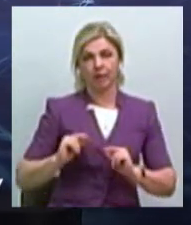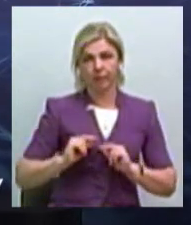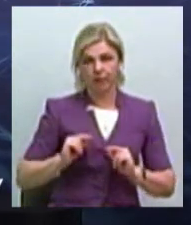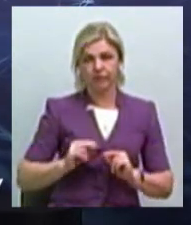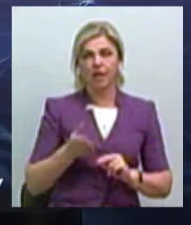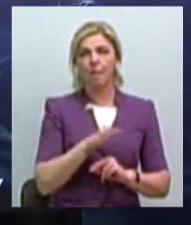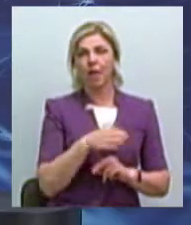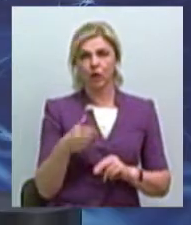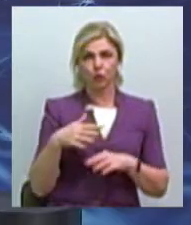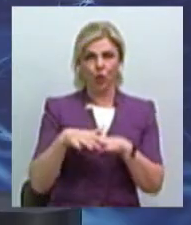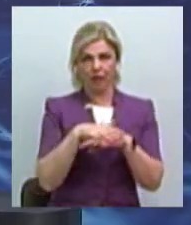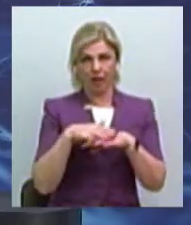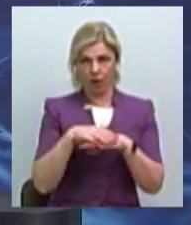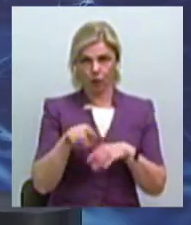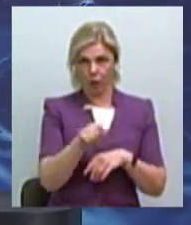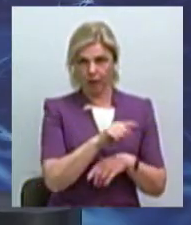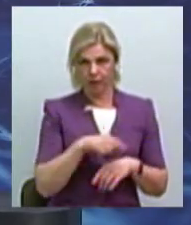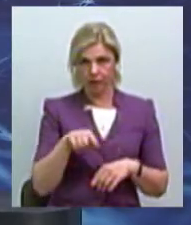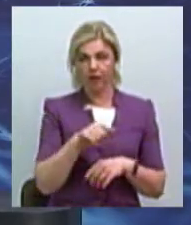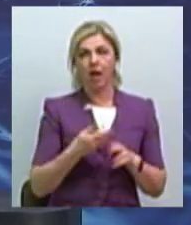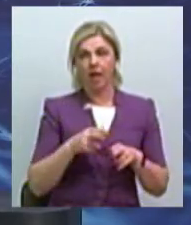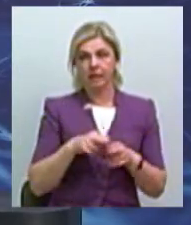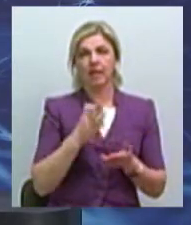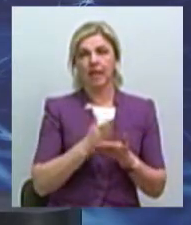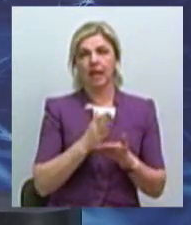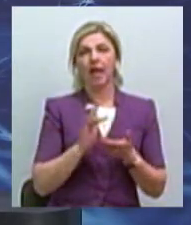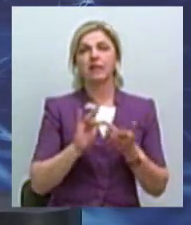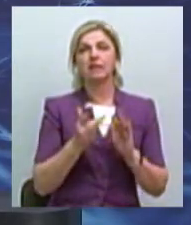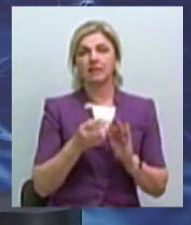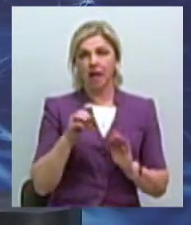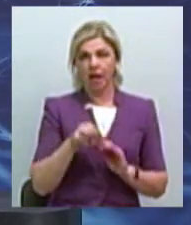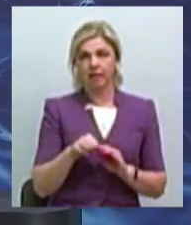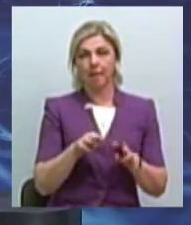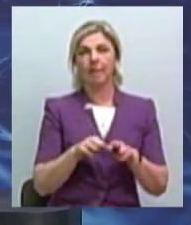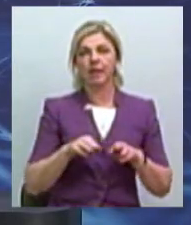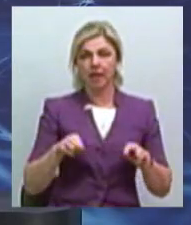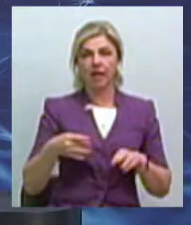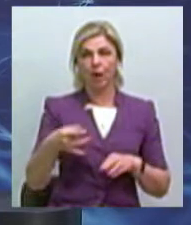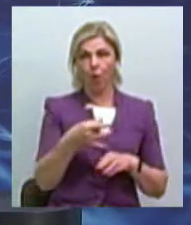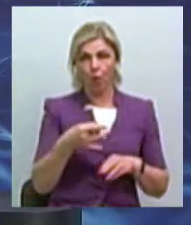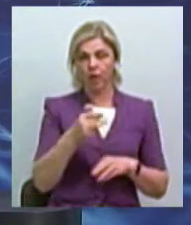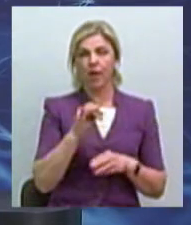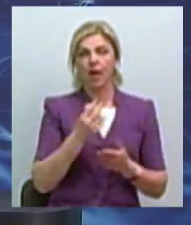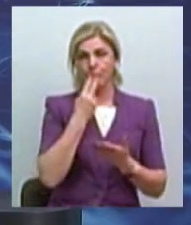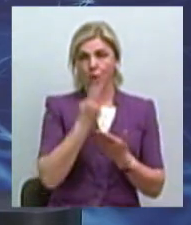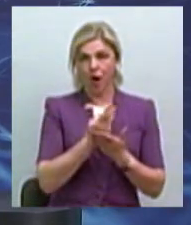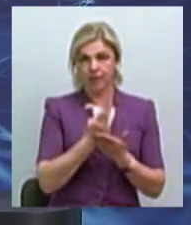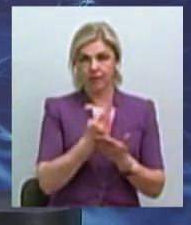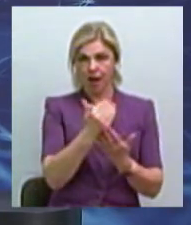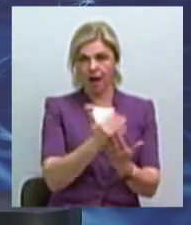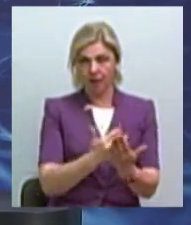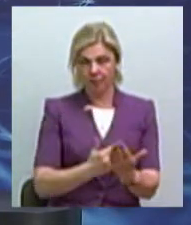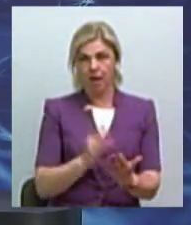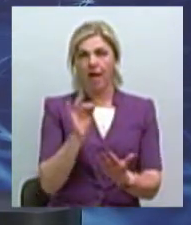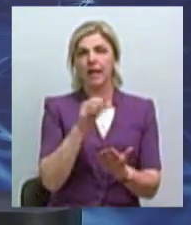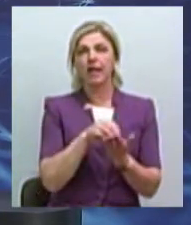у відкритому доступі на сайті Мінрегіону. І з наростаючими показниками там